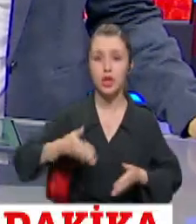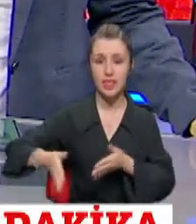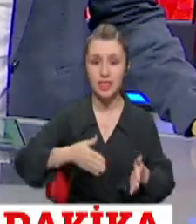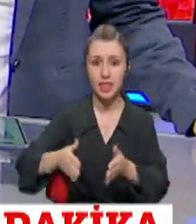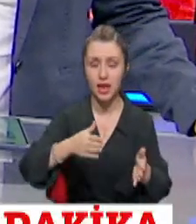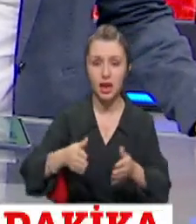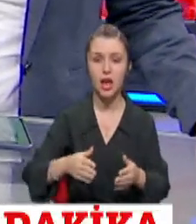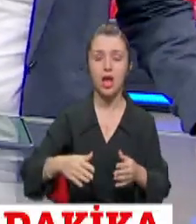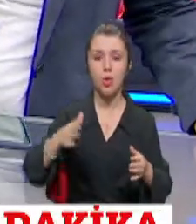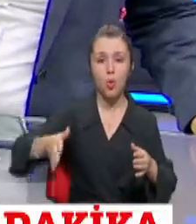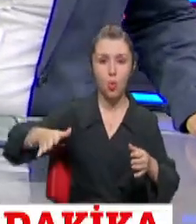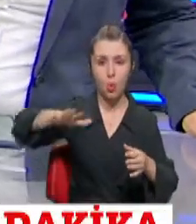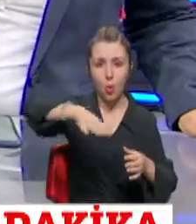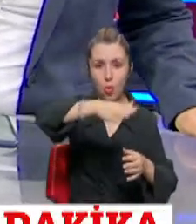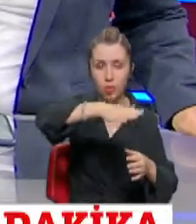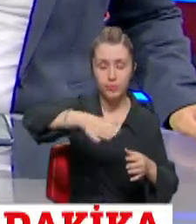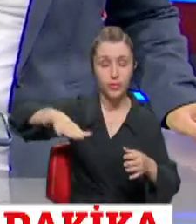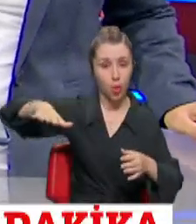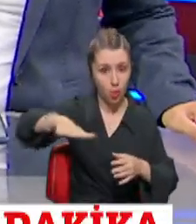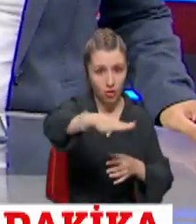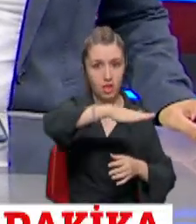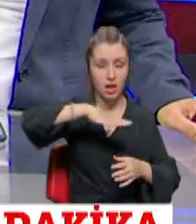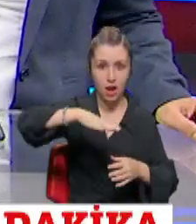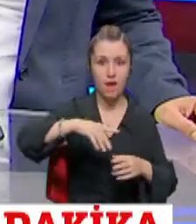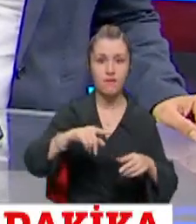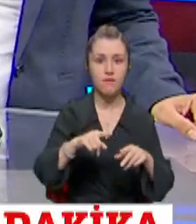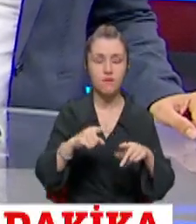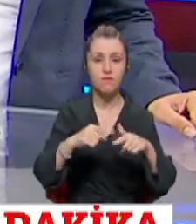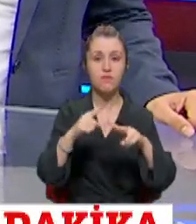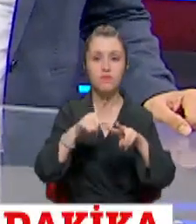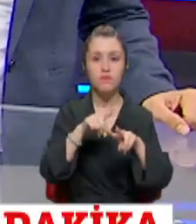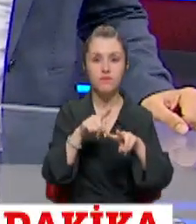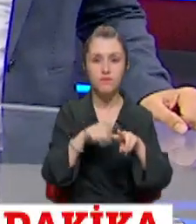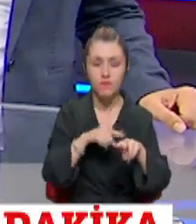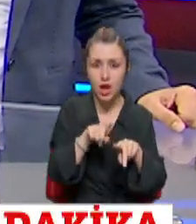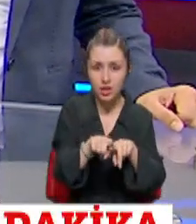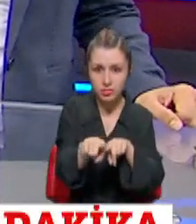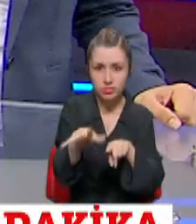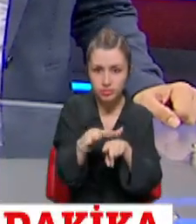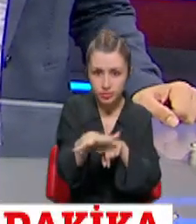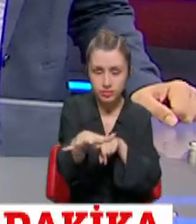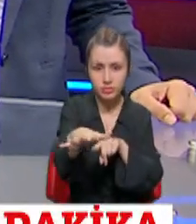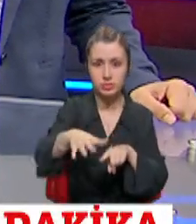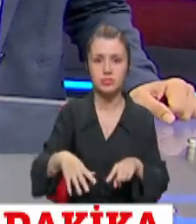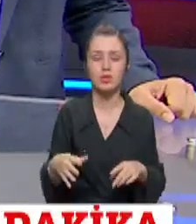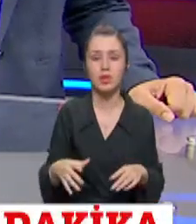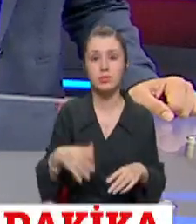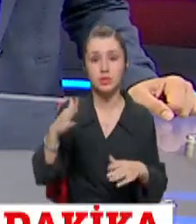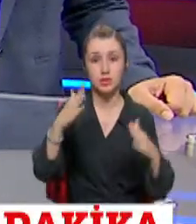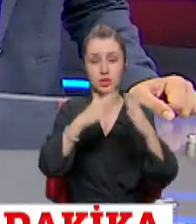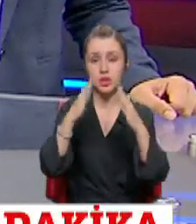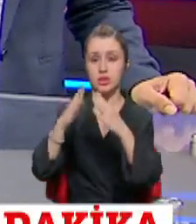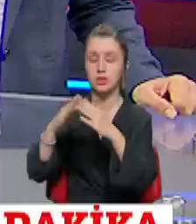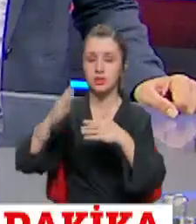yataklarına, ovalara, fay hatlarının üzerine, ırmak kenarlarına bir